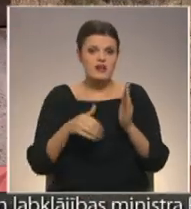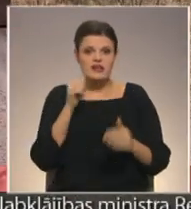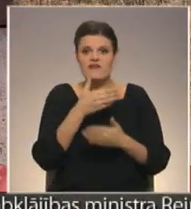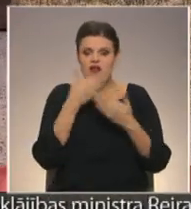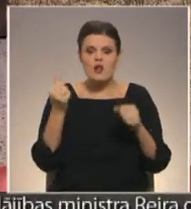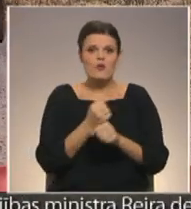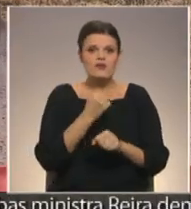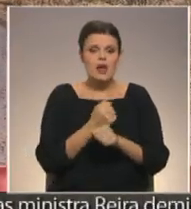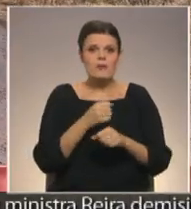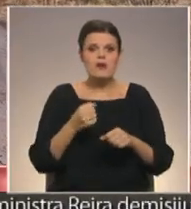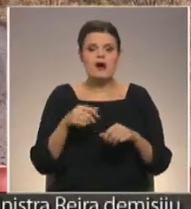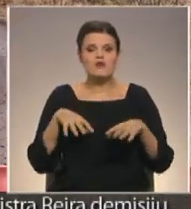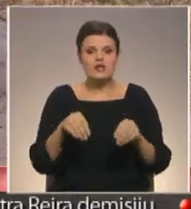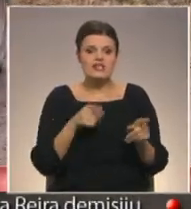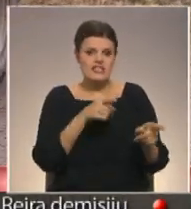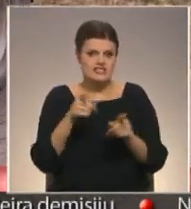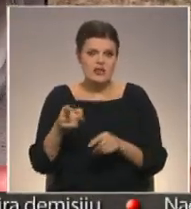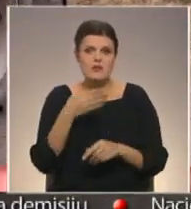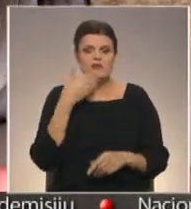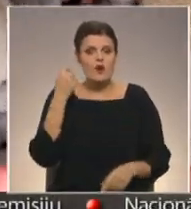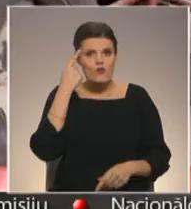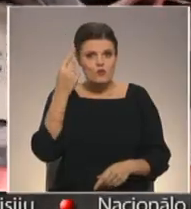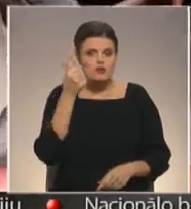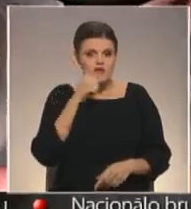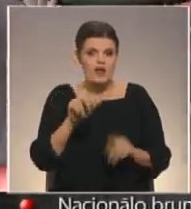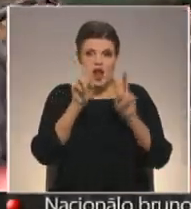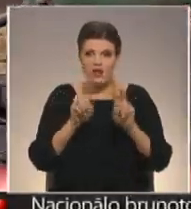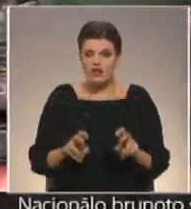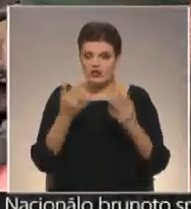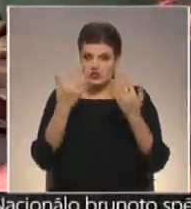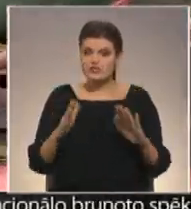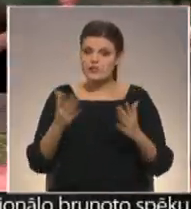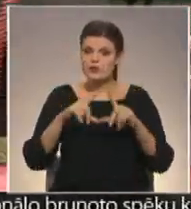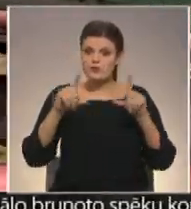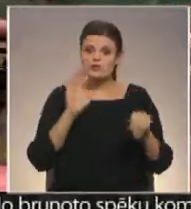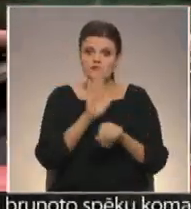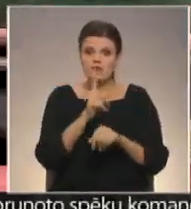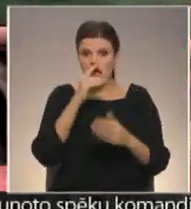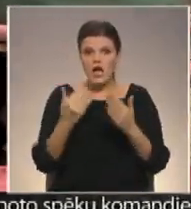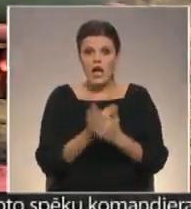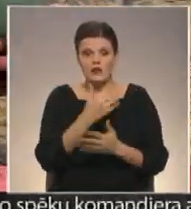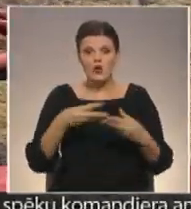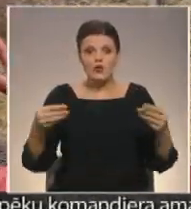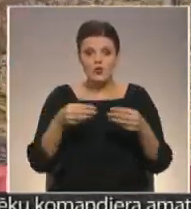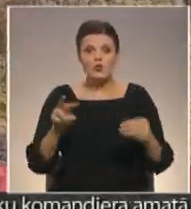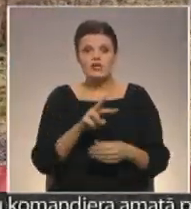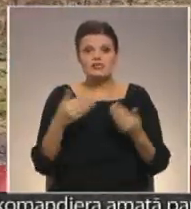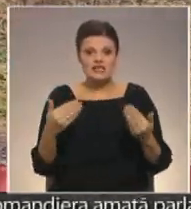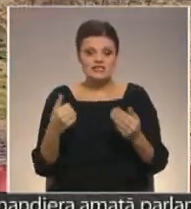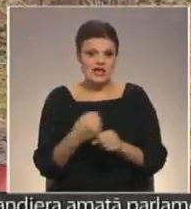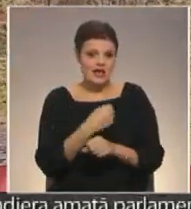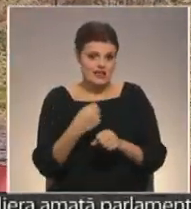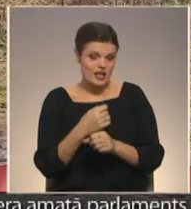dabai nodarītais skaitējums, jo nav zinām analīžu rezultāti, bet uzņēmumam uzdots atjaunot dūņas, kas pašreiz arī tiek darīts.